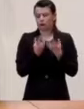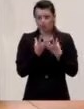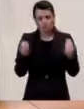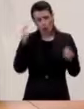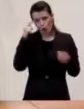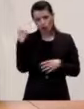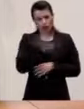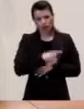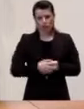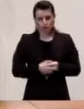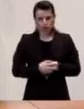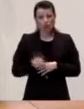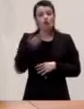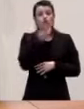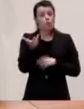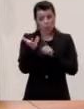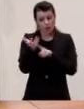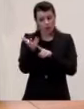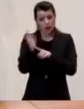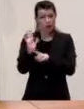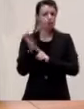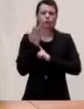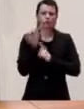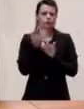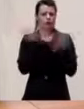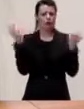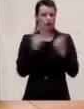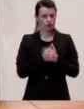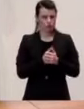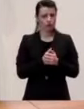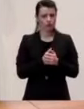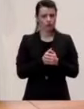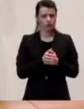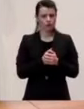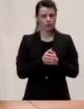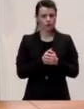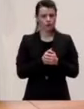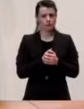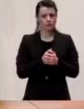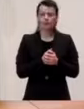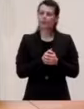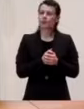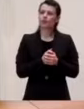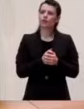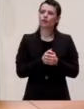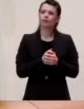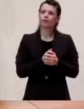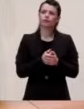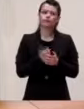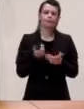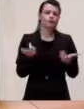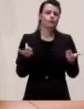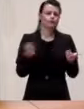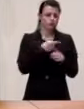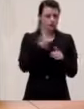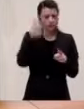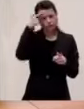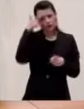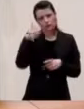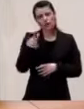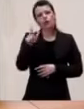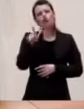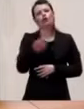i numeri parlano chiaro, perché si è passati da, sapete che in Lombardia